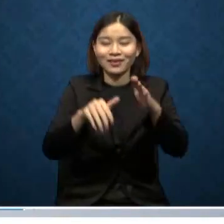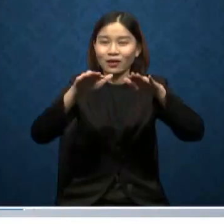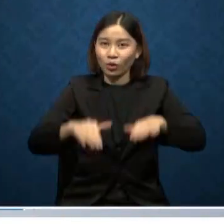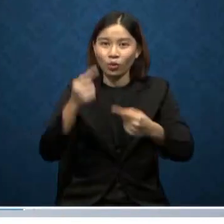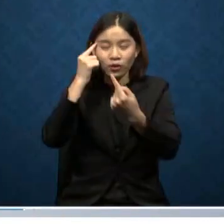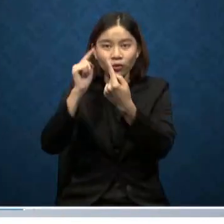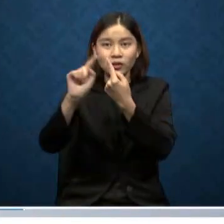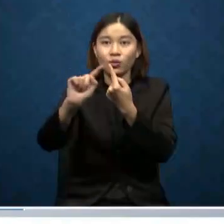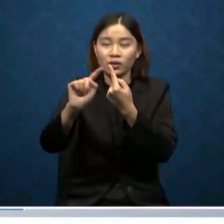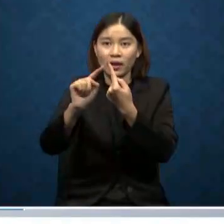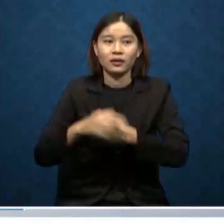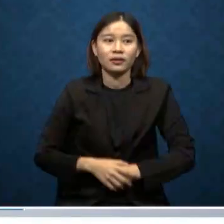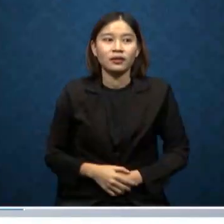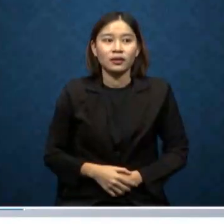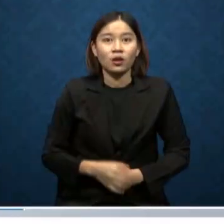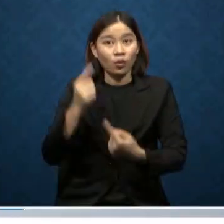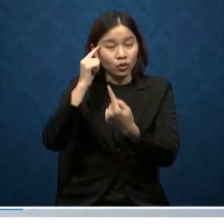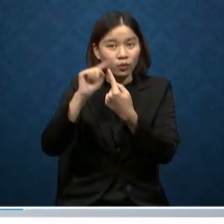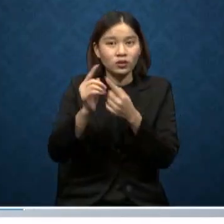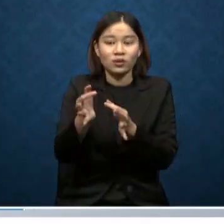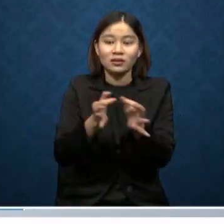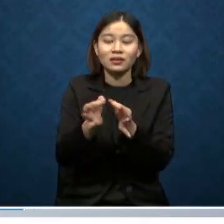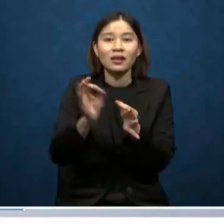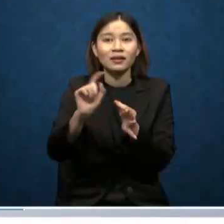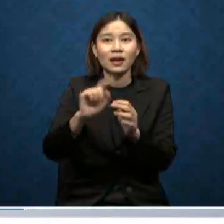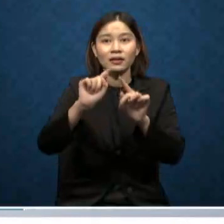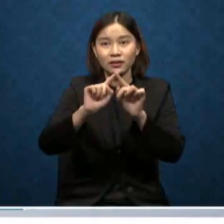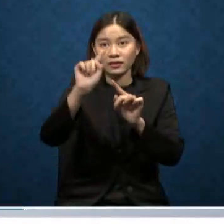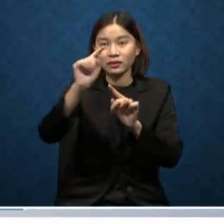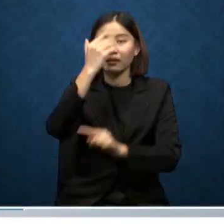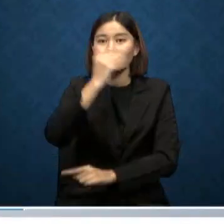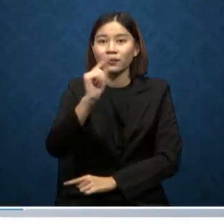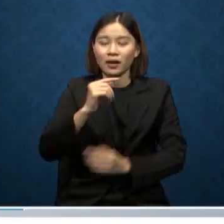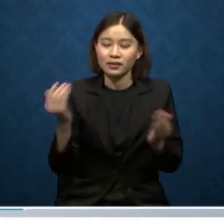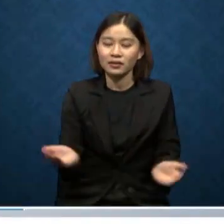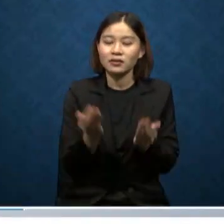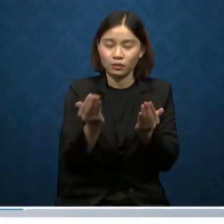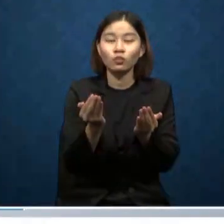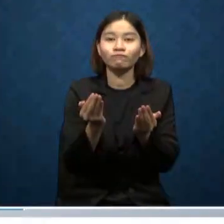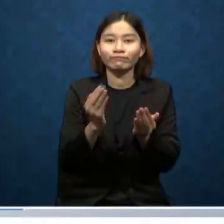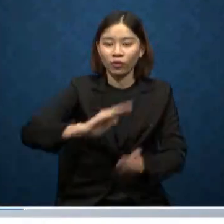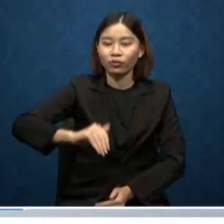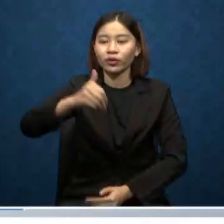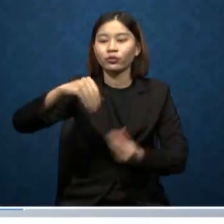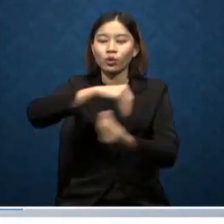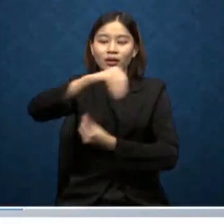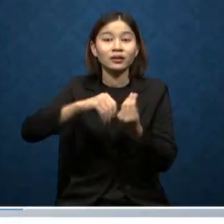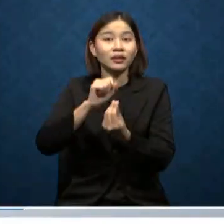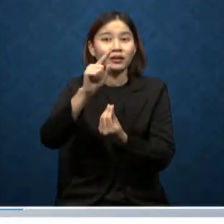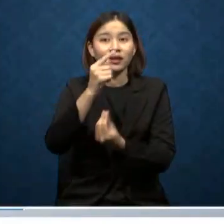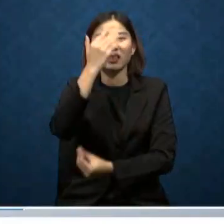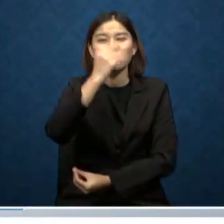วัถกประสงที่ได้ทแจงนะครับคือหนึ่งเพื่อสนับสนุนการฝืนตทางเศรษฐกิจหลัง